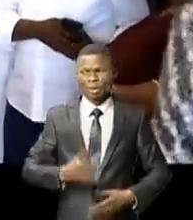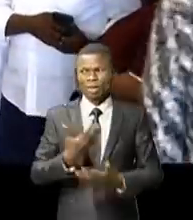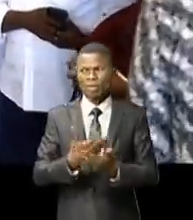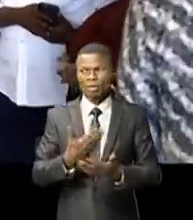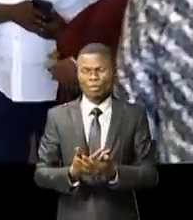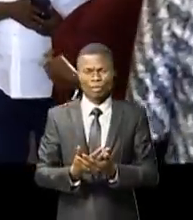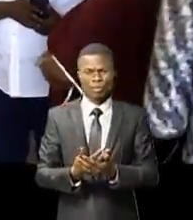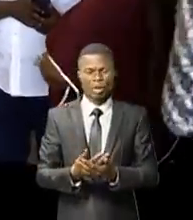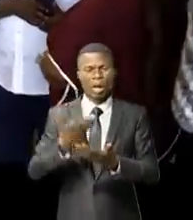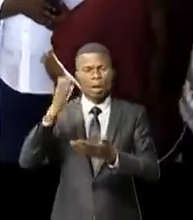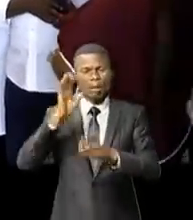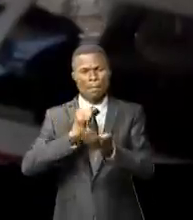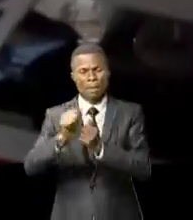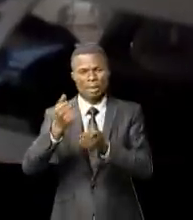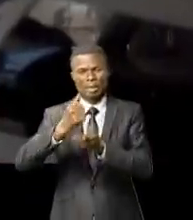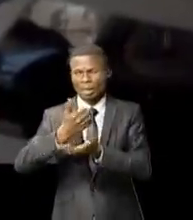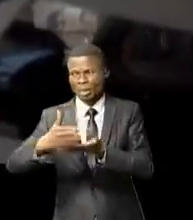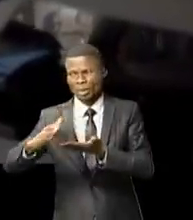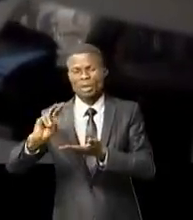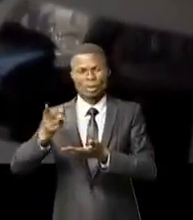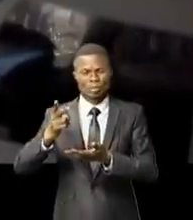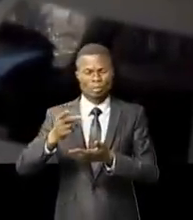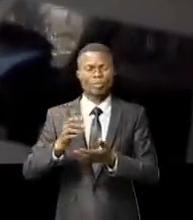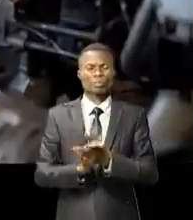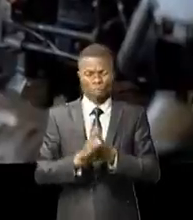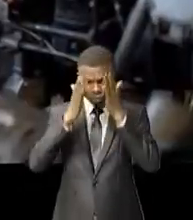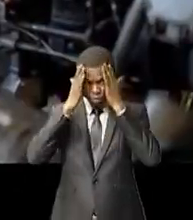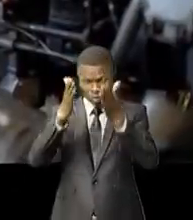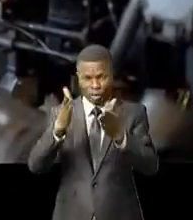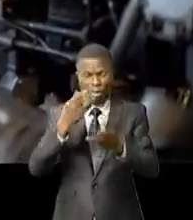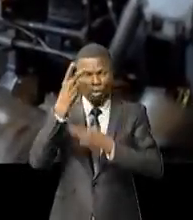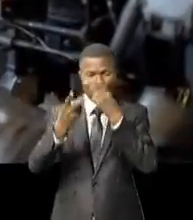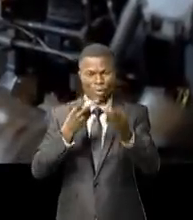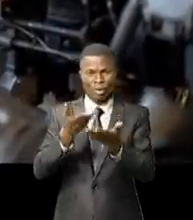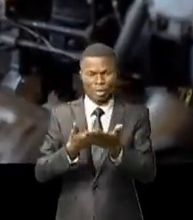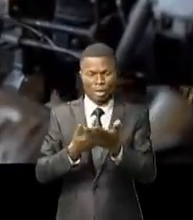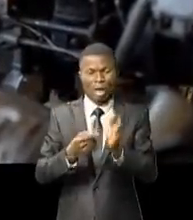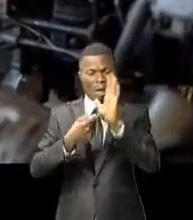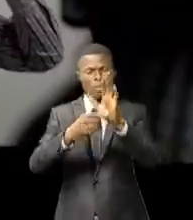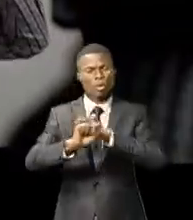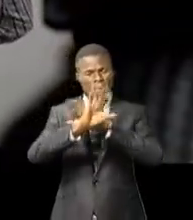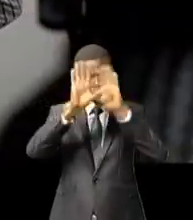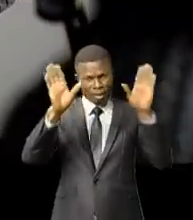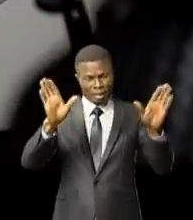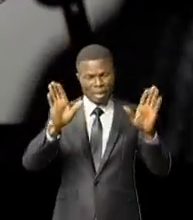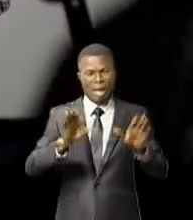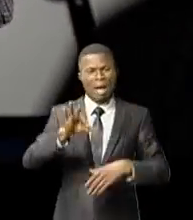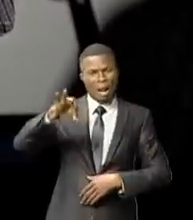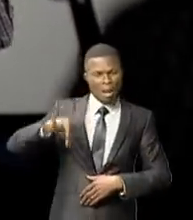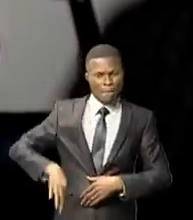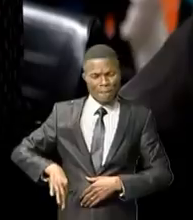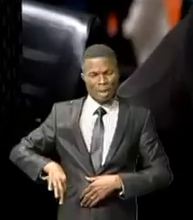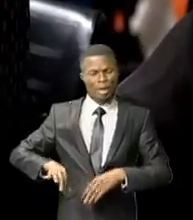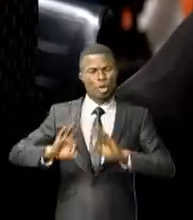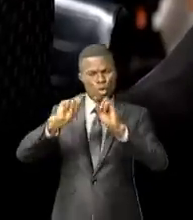créé une seconde âme de pilote. L'attention accordée à cette partie de la visite traduit noir sur blanc l'intérêt de la fondation